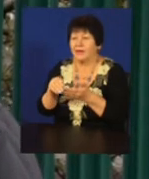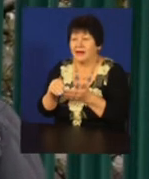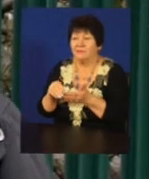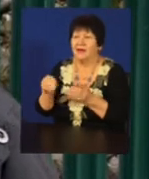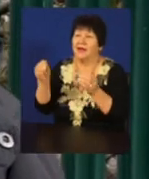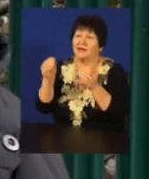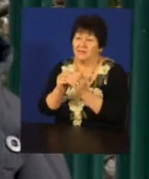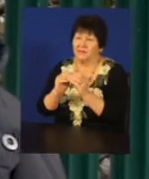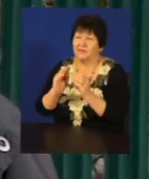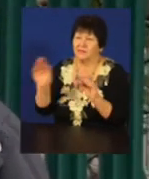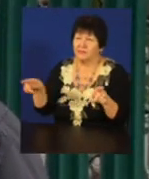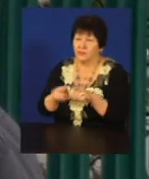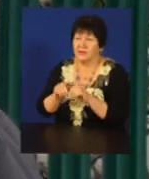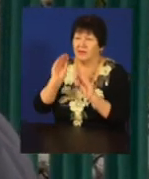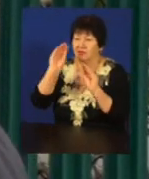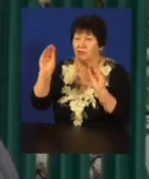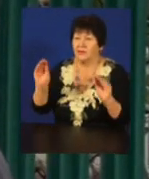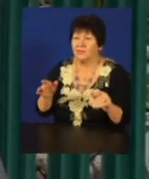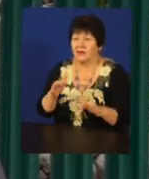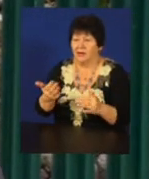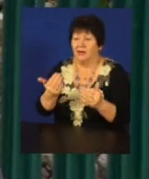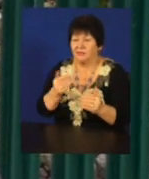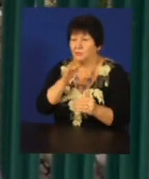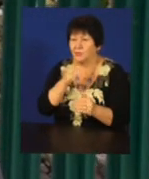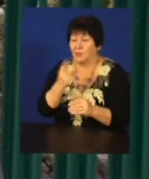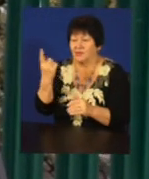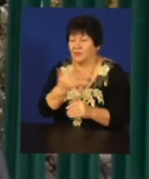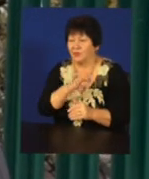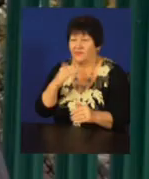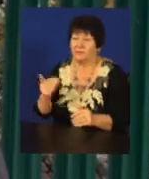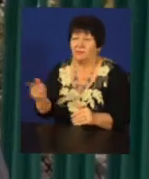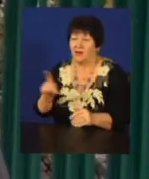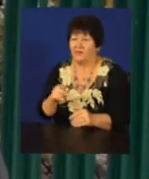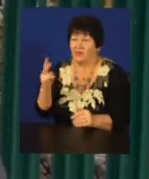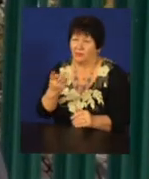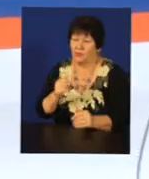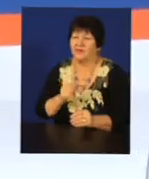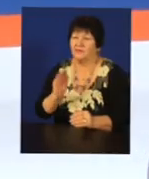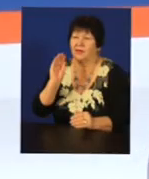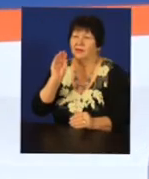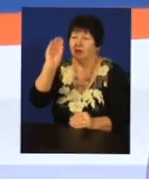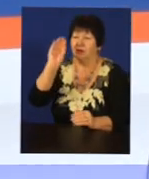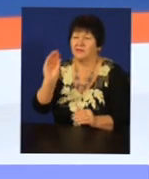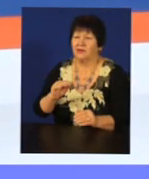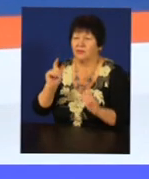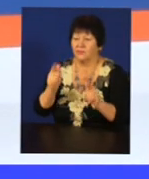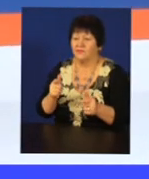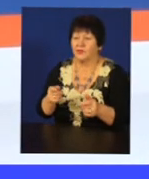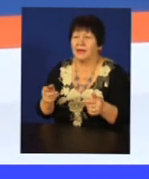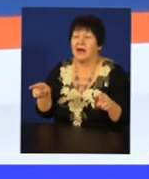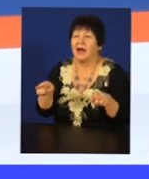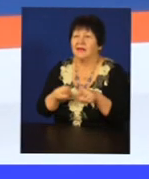să le instalăm anul ăsta. Acum, în timp apropiat. Cred că timp de o săptămână și al Moldova să fie instalat. Conform